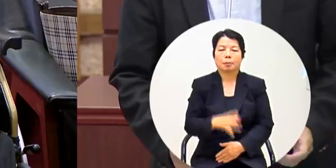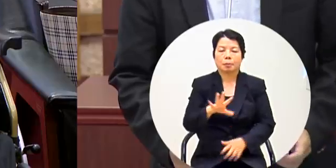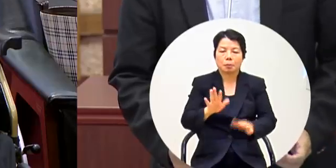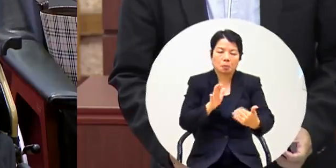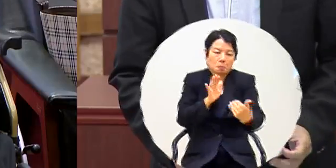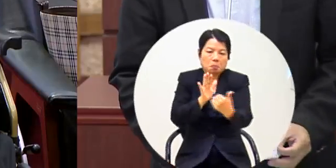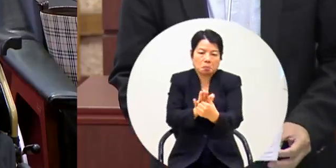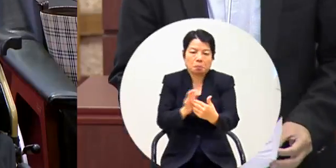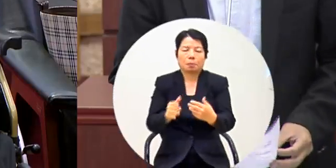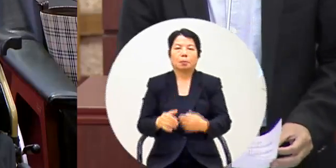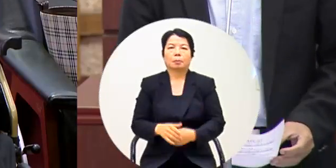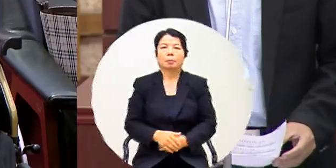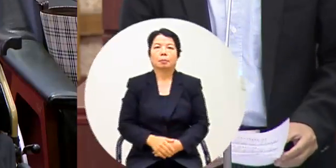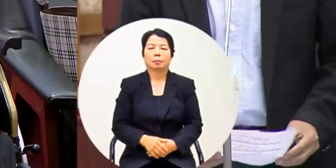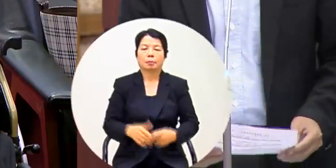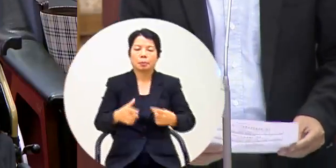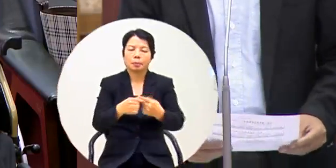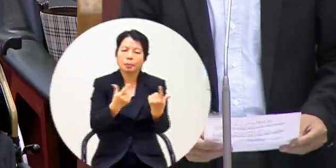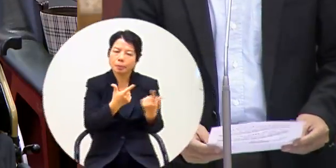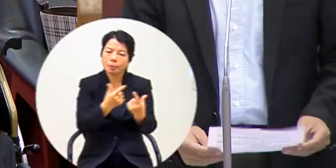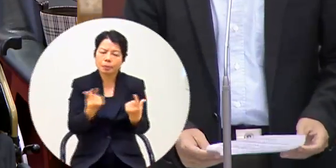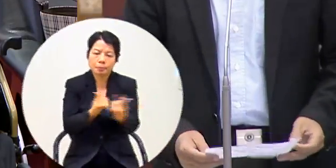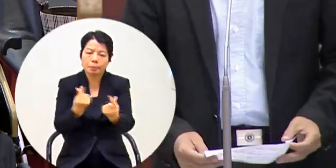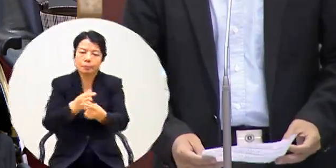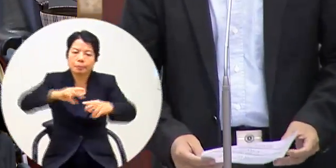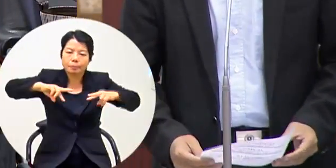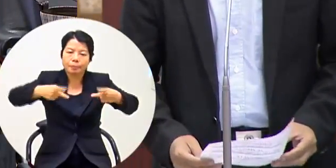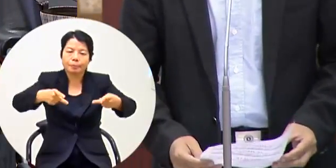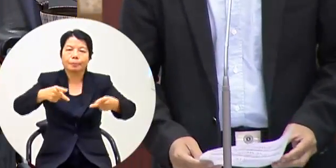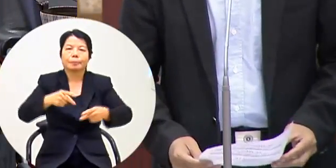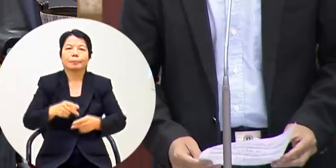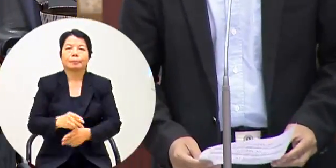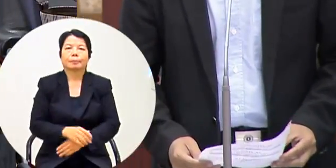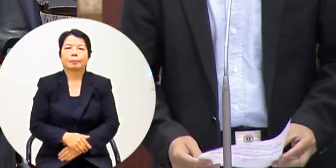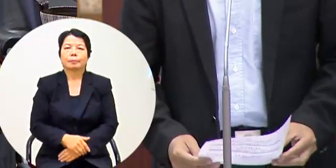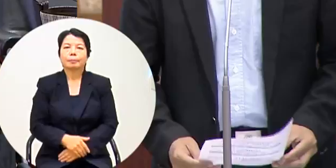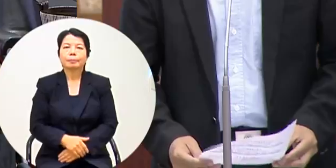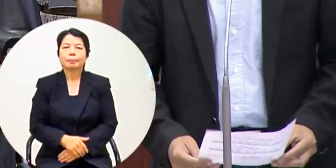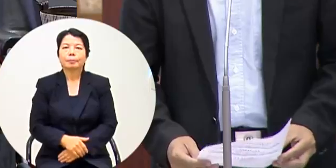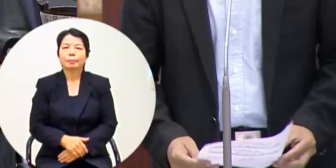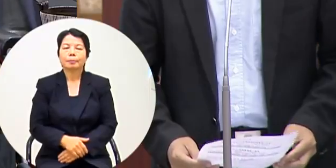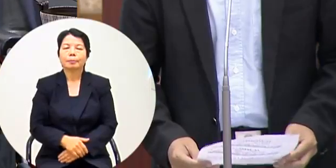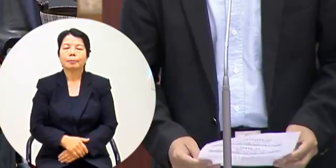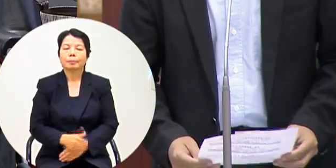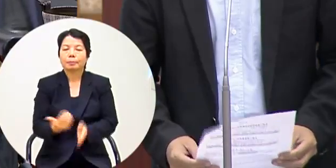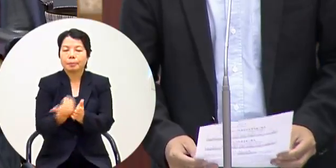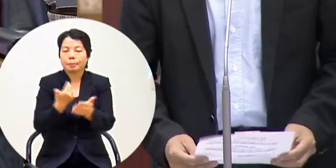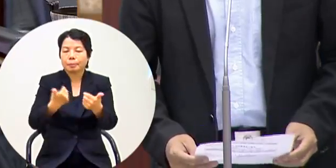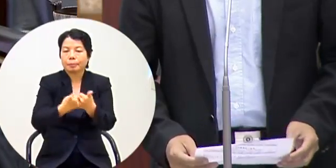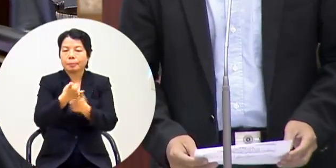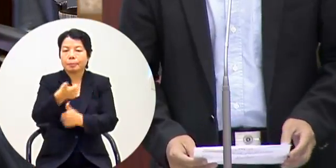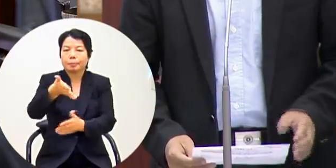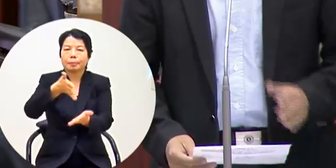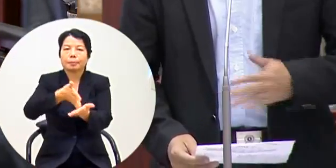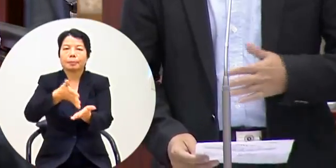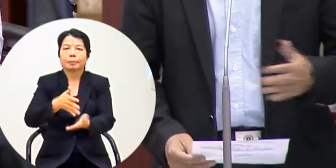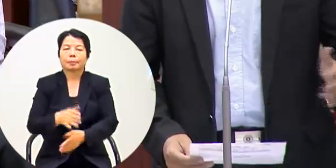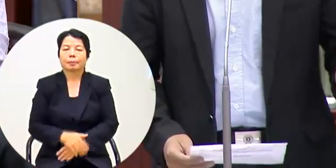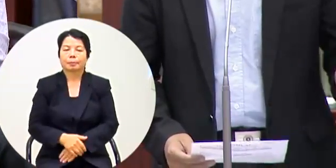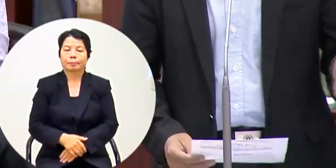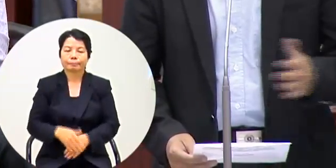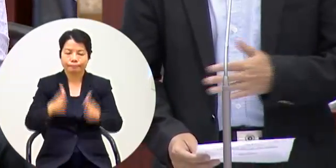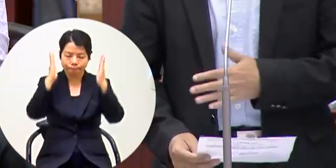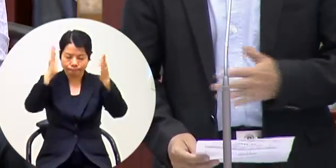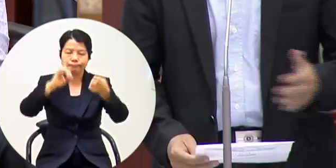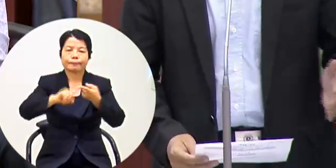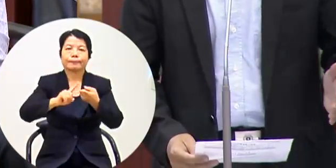似调试的这部分哈，其实诚如刚议员所提到的，非常的正确了哈。空污的防治必须多元